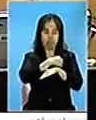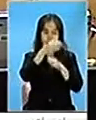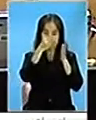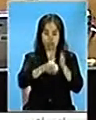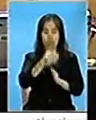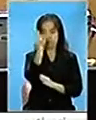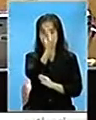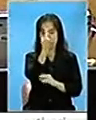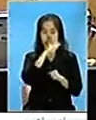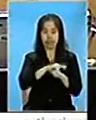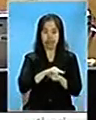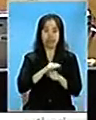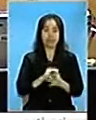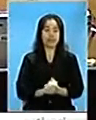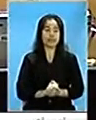ด็นนี้ก็แล้วกันครับ